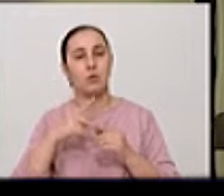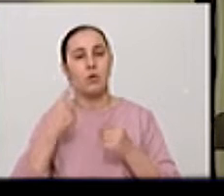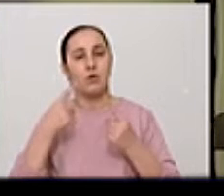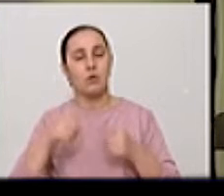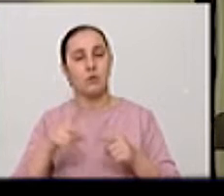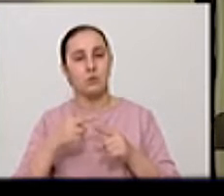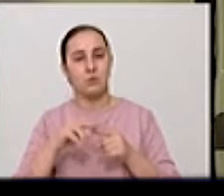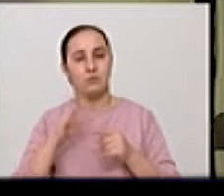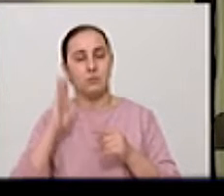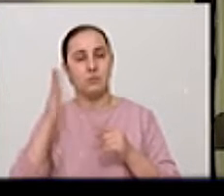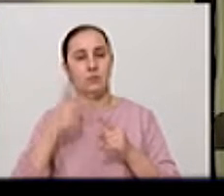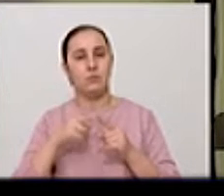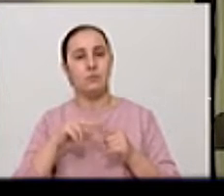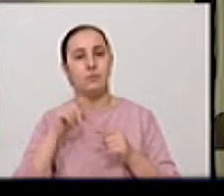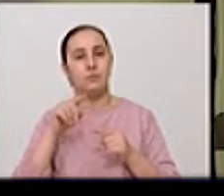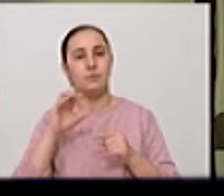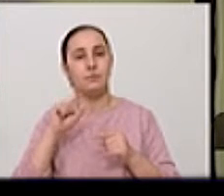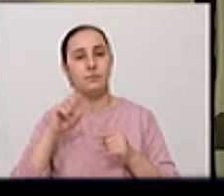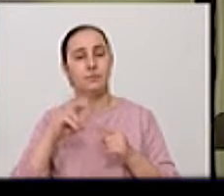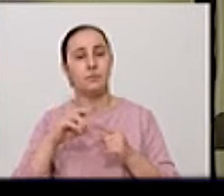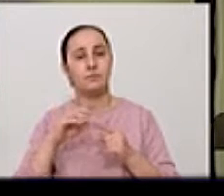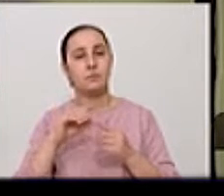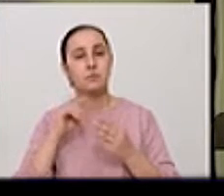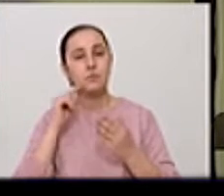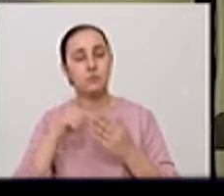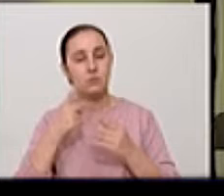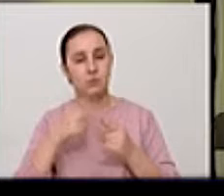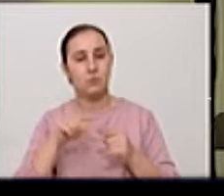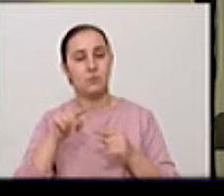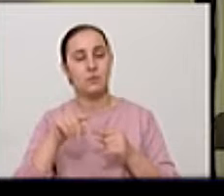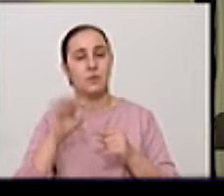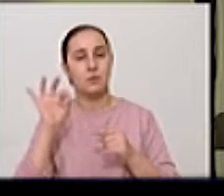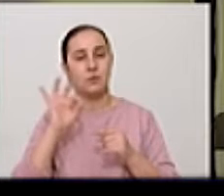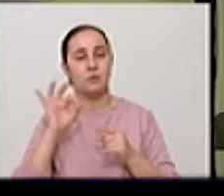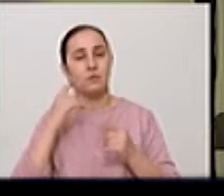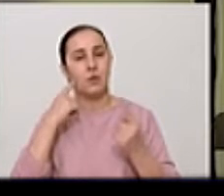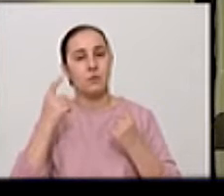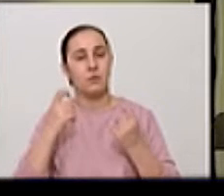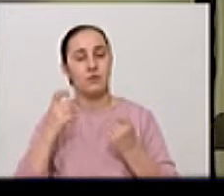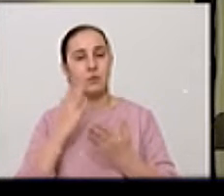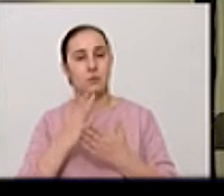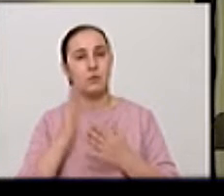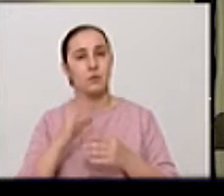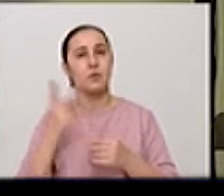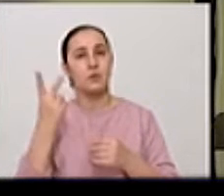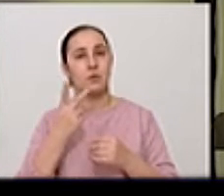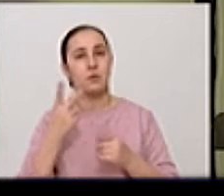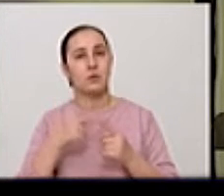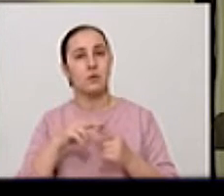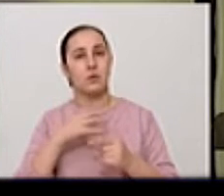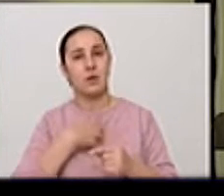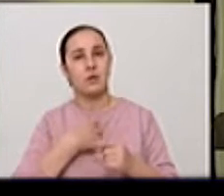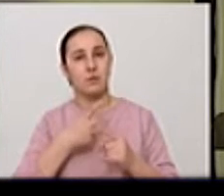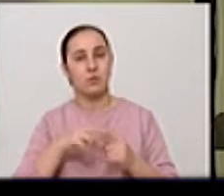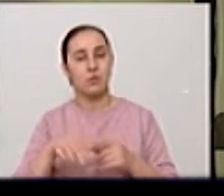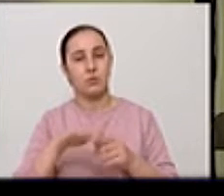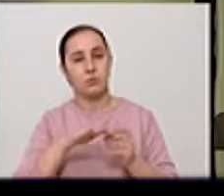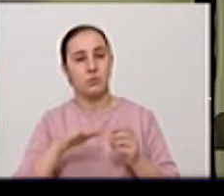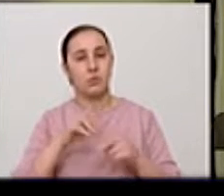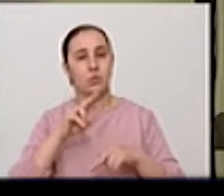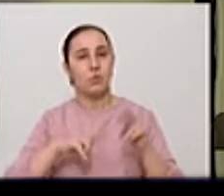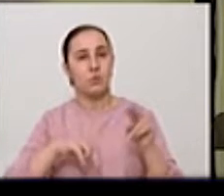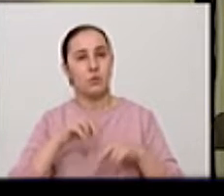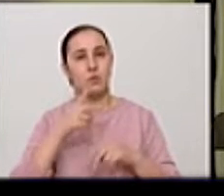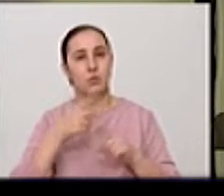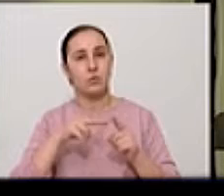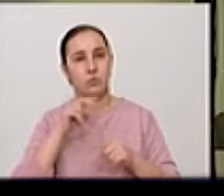boshqa buyuk allomalarimizga ham borib taqaladi. Shular haqida ma'lumotlarga ega bo'lasiz. Ikkinchisi, aynan yurtimizda qurilgan